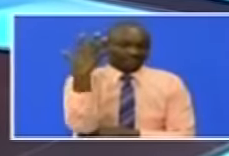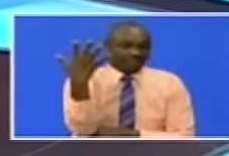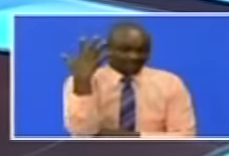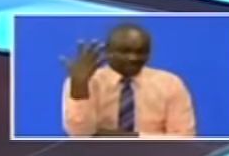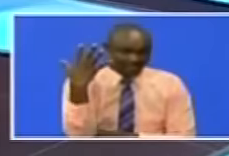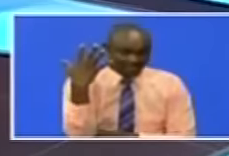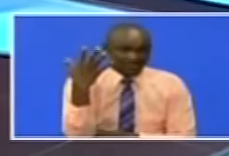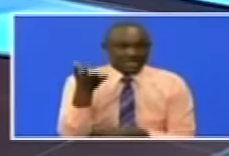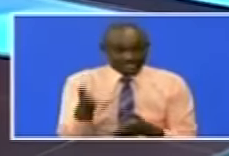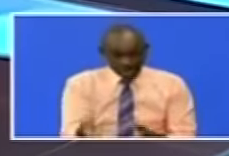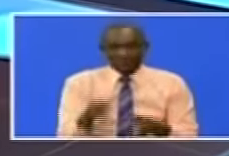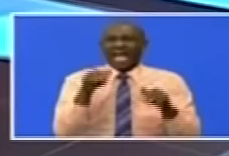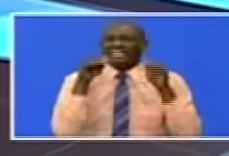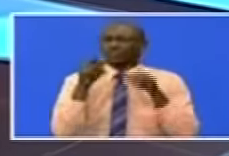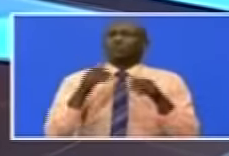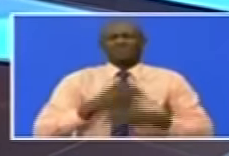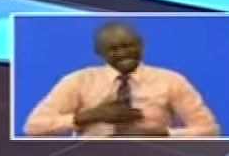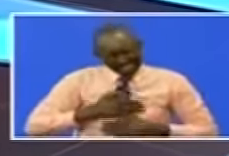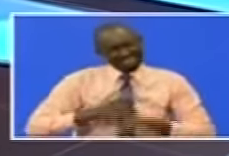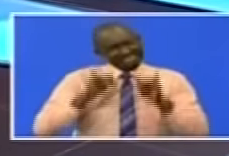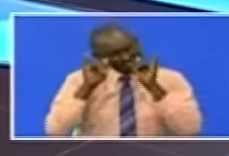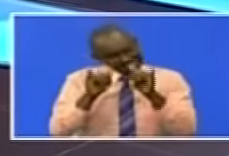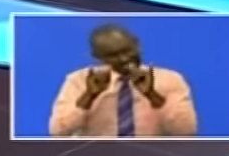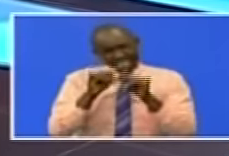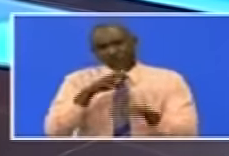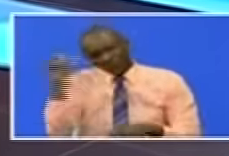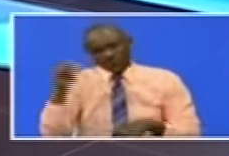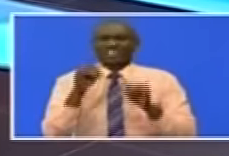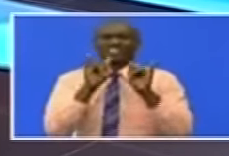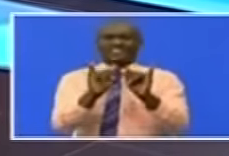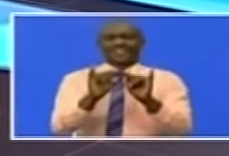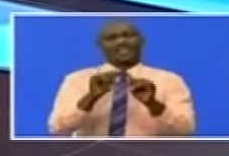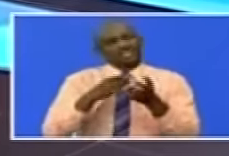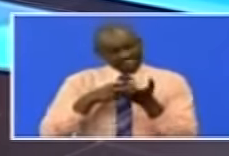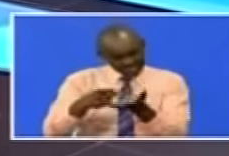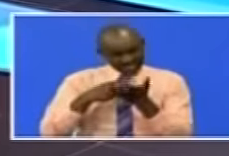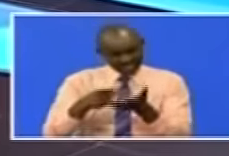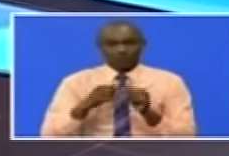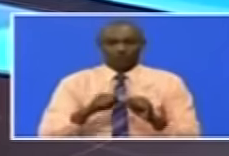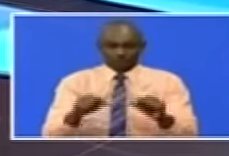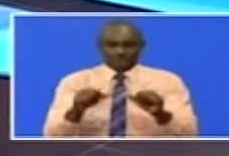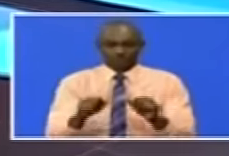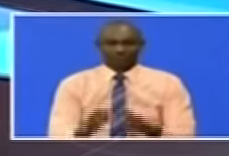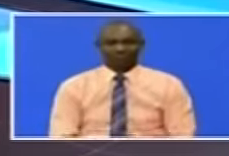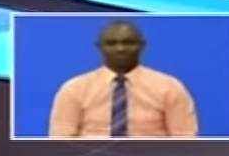22155. Na kusihi sana usiende mbali na uweze kuwa nasi kwenye KTN News.